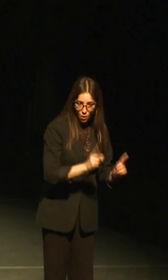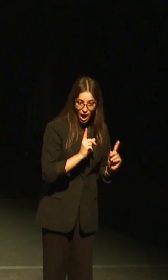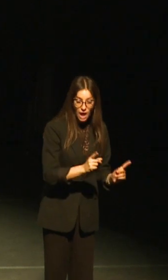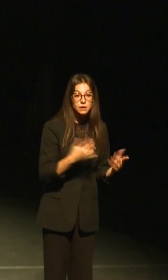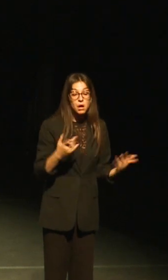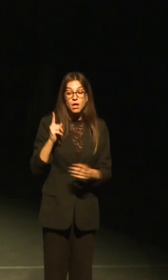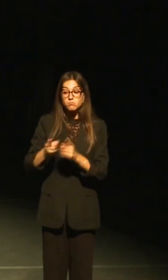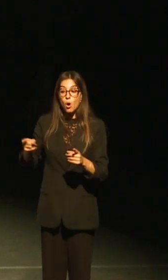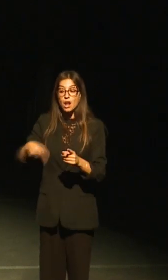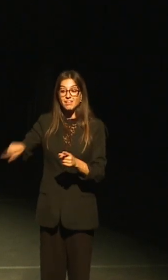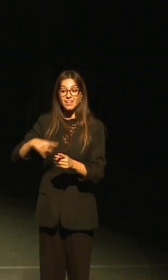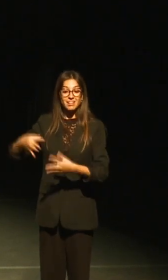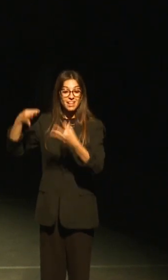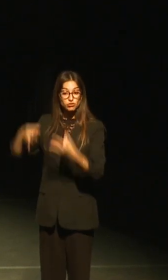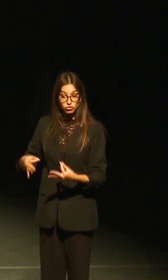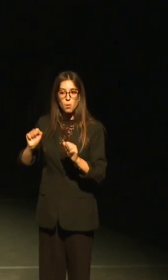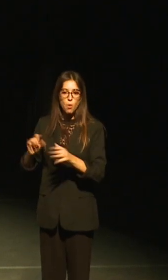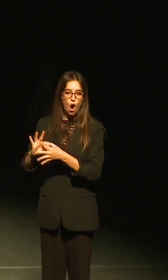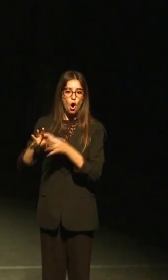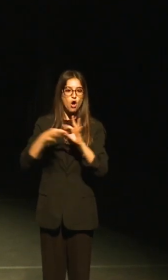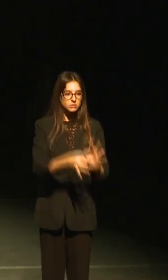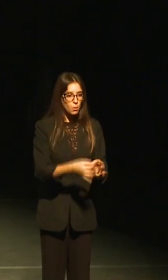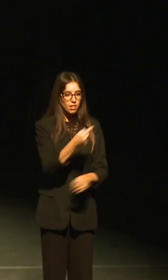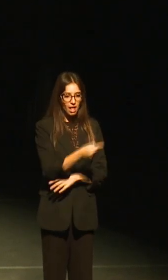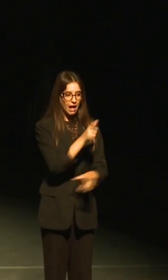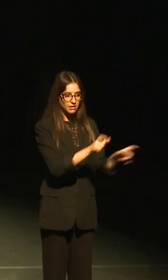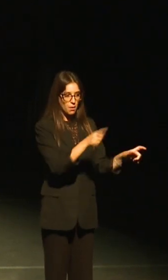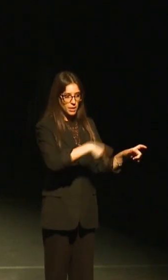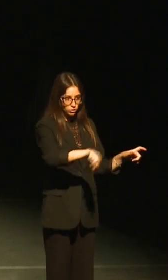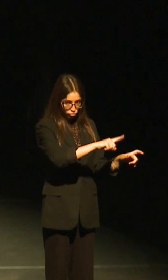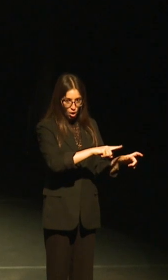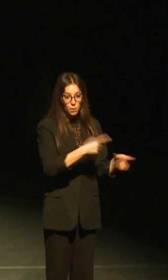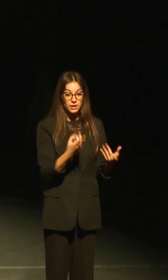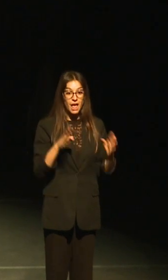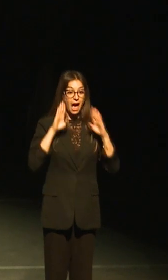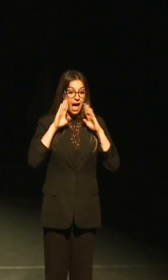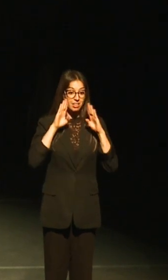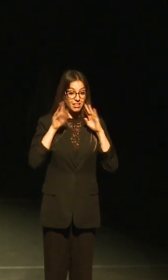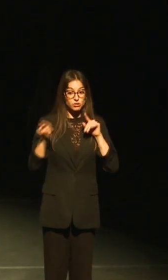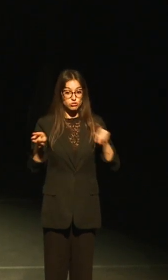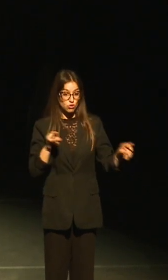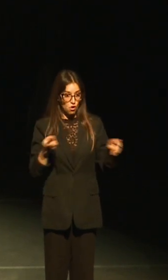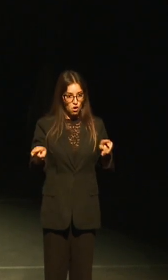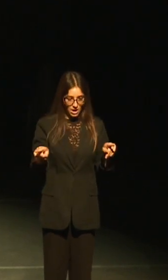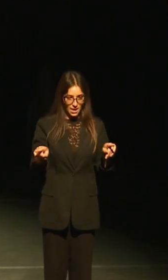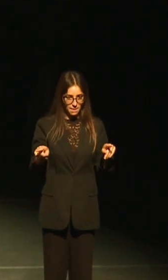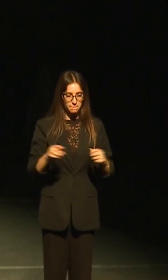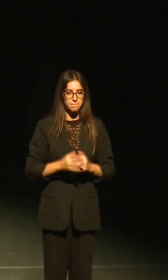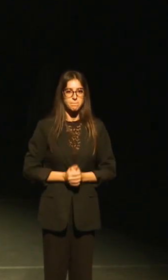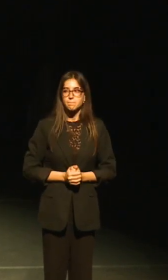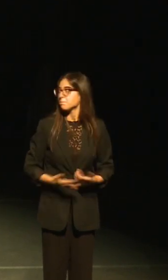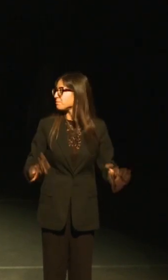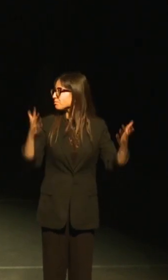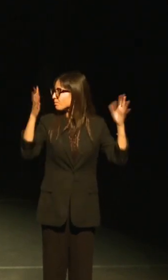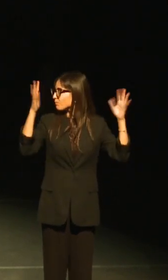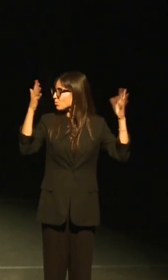politiche possono avere sulla vita delle persone devono essere tenute in considerazione non si può a prescindere da questo il